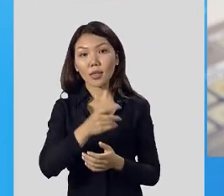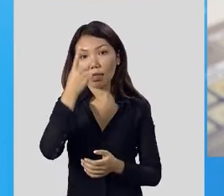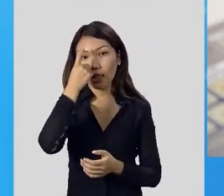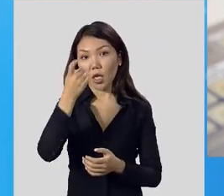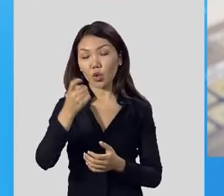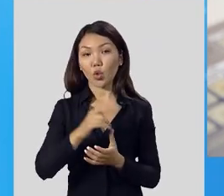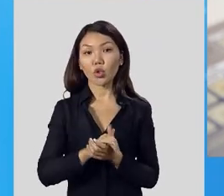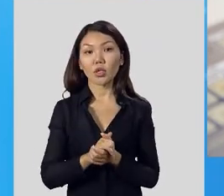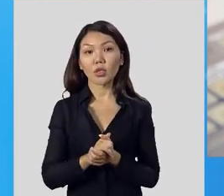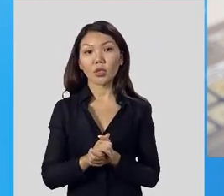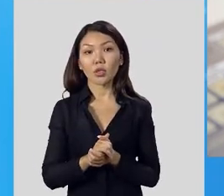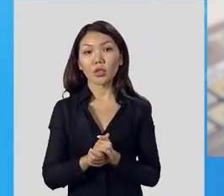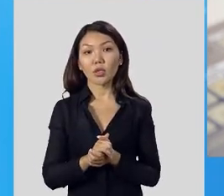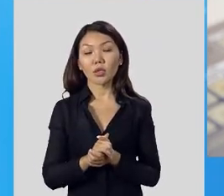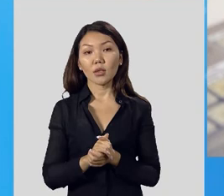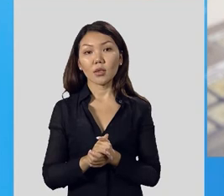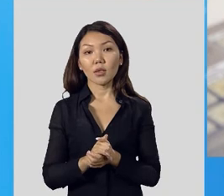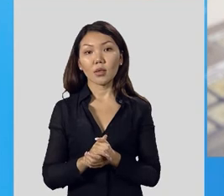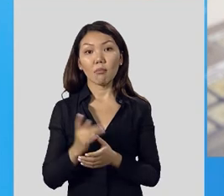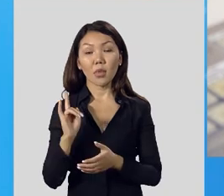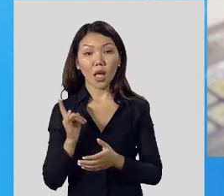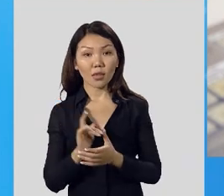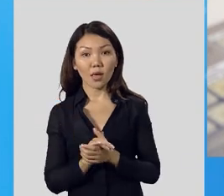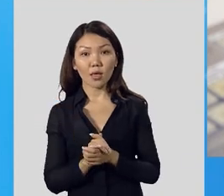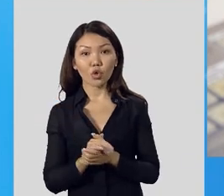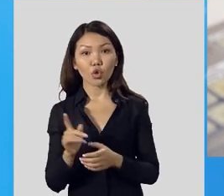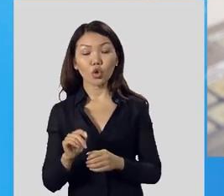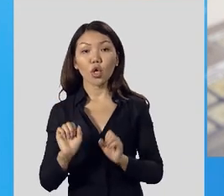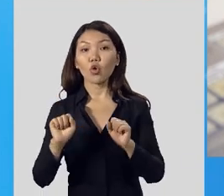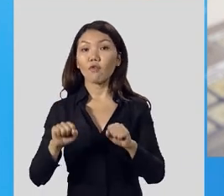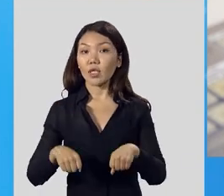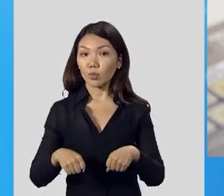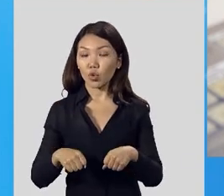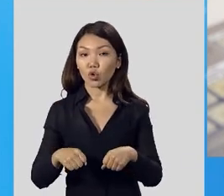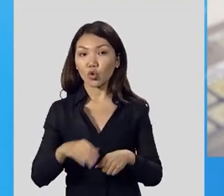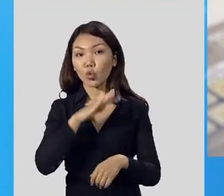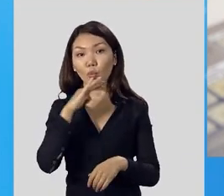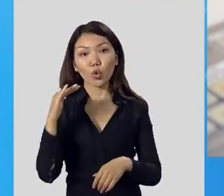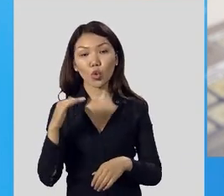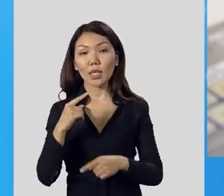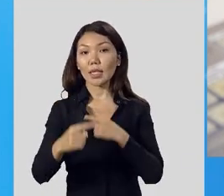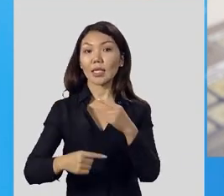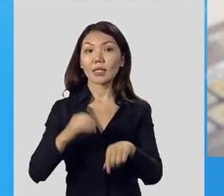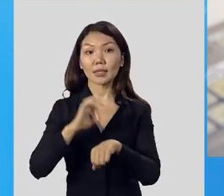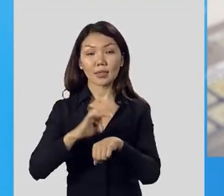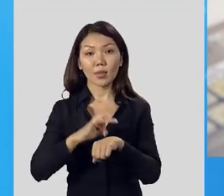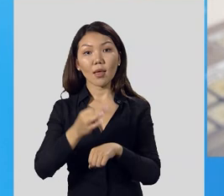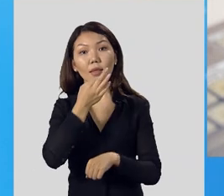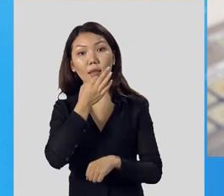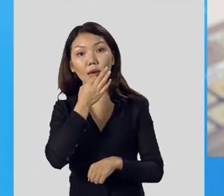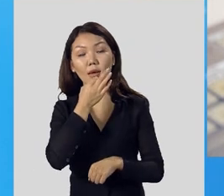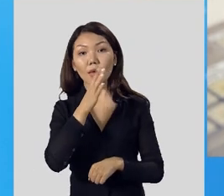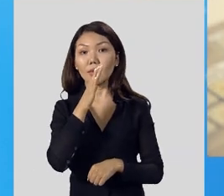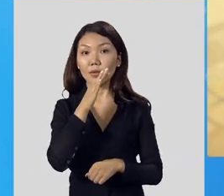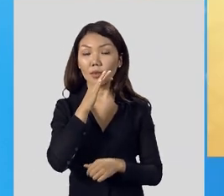плода, что дает возможность предупреждать многие наследственные заболевания на ранней